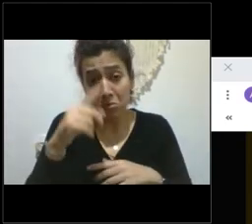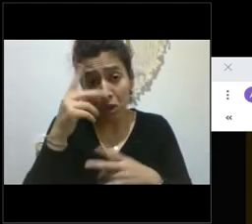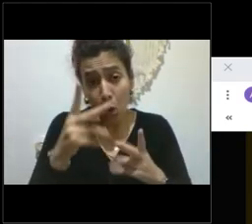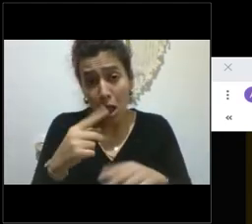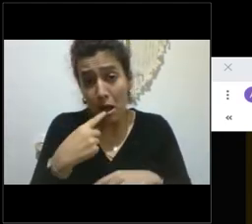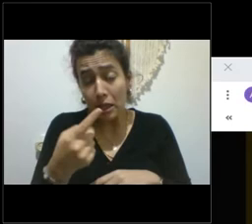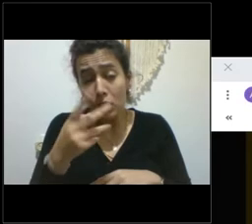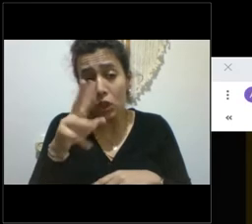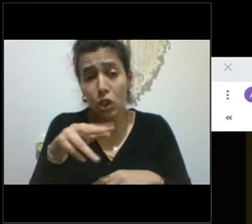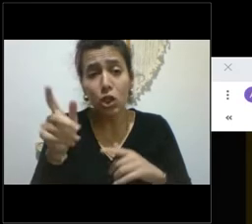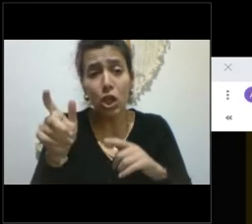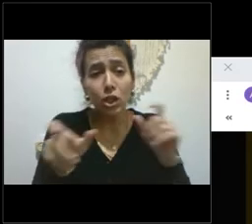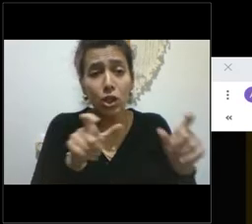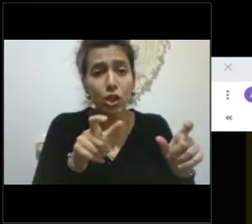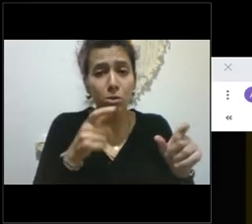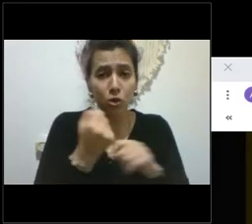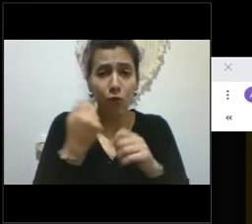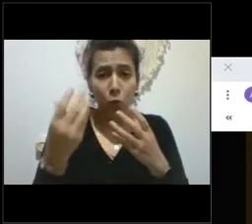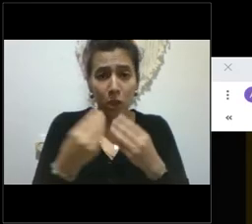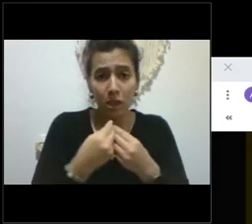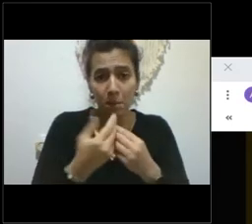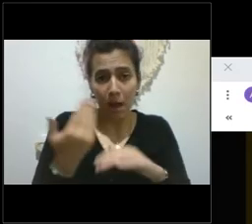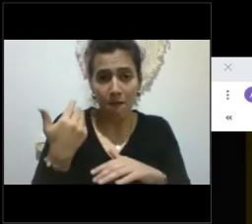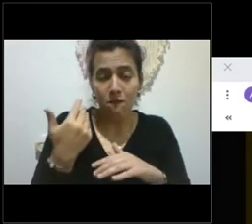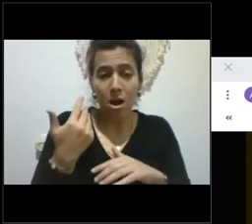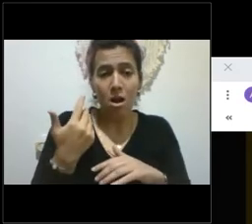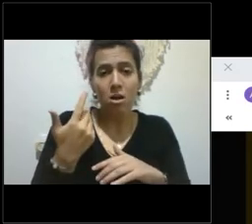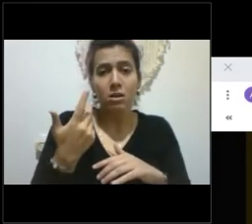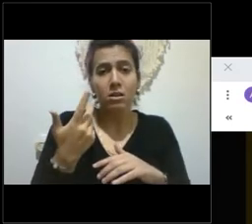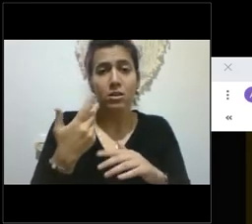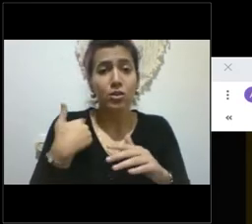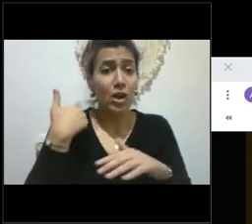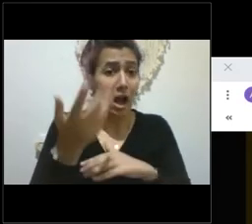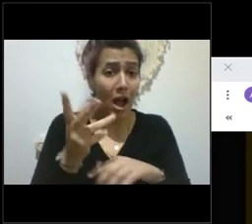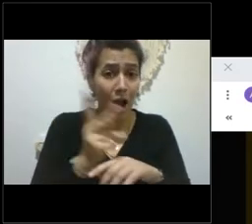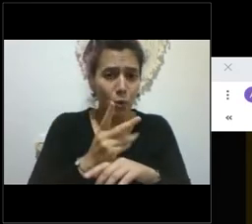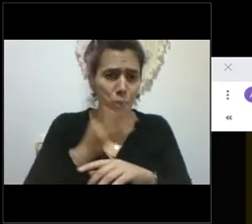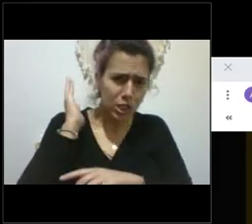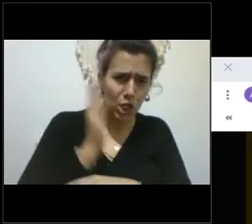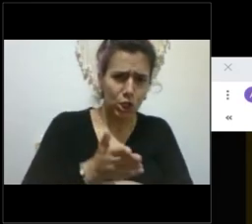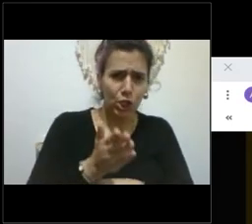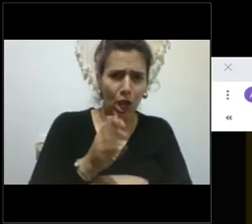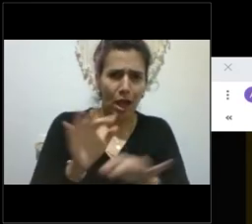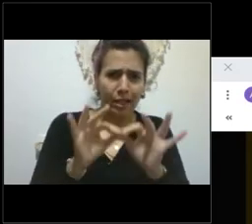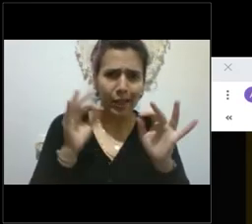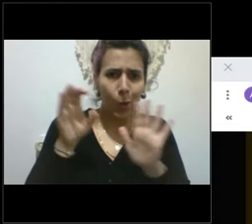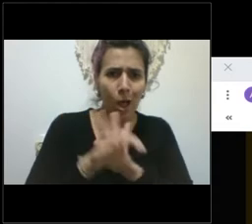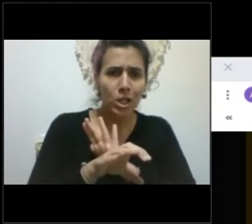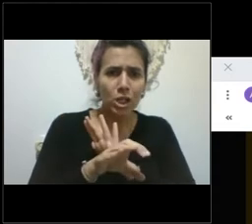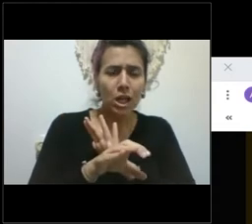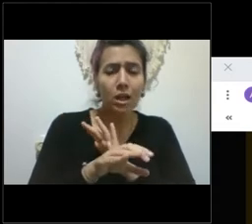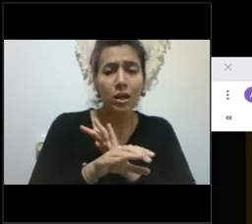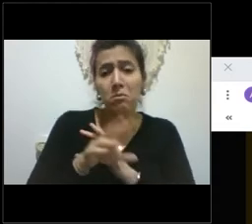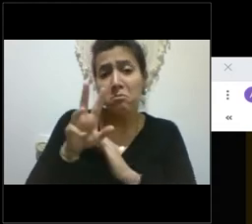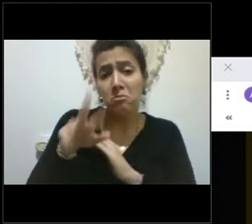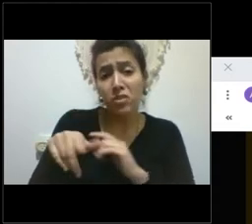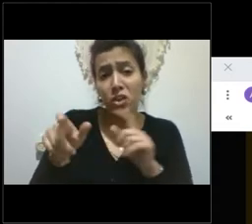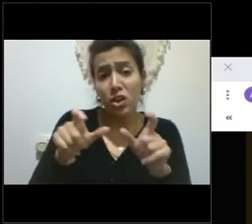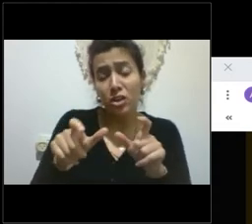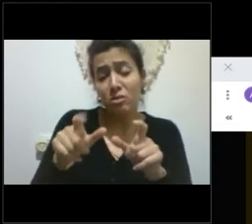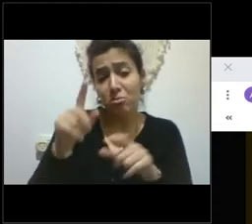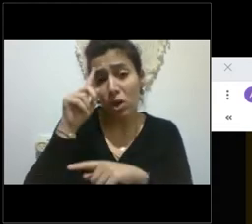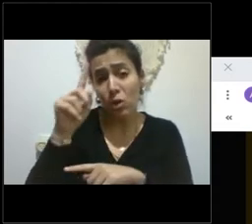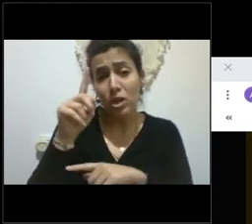בעבר, שאחרי הקורס הזה ישר התחילו להשקיע, אני יכול להגיד לך שיש חבר'ה שאני יודע שכבר השקיעו כבר ועכשיו נכנסים